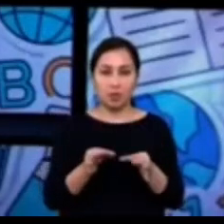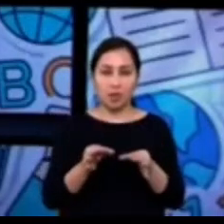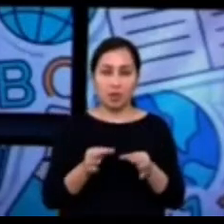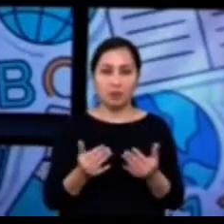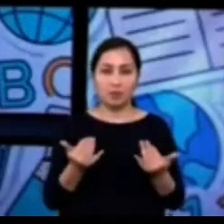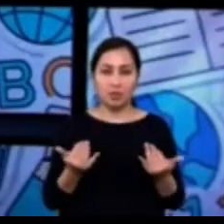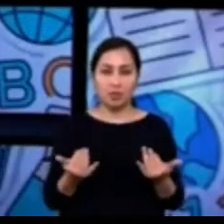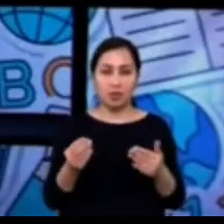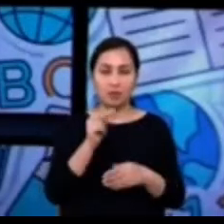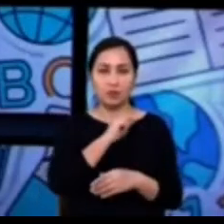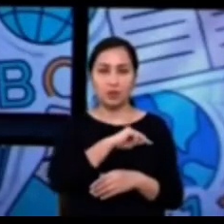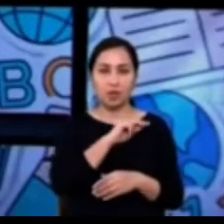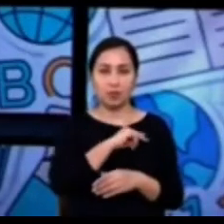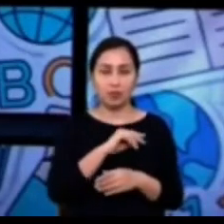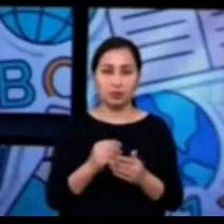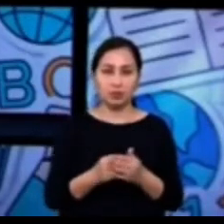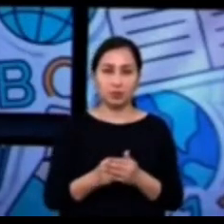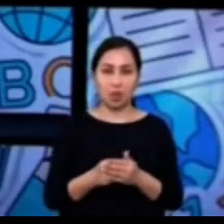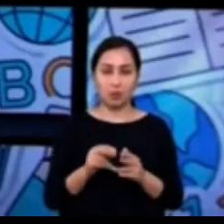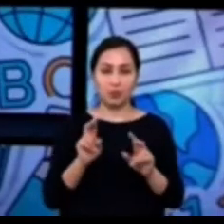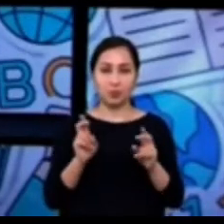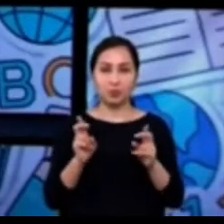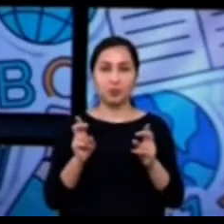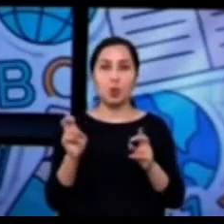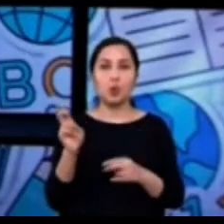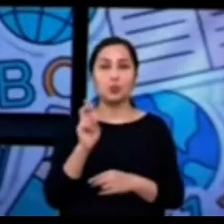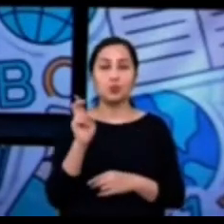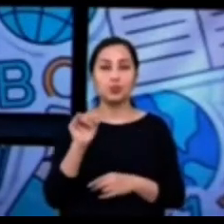мы сегодня работали по букварю,